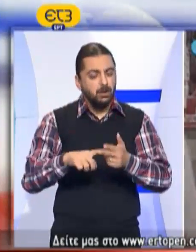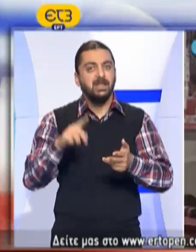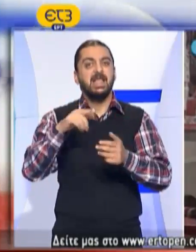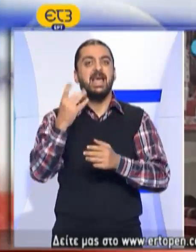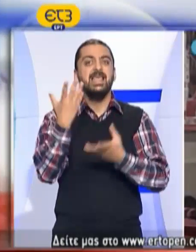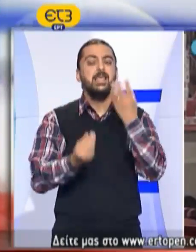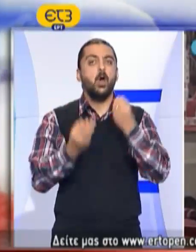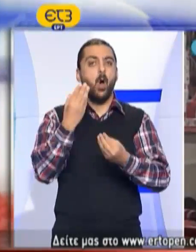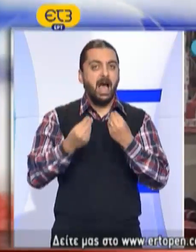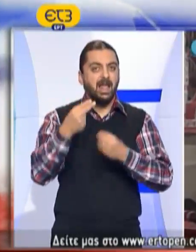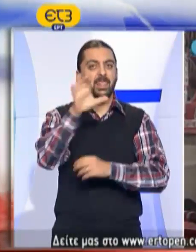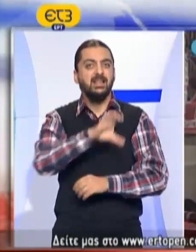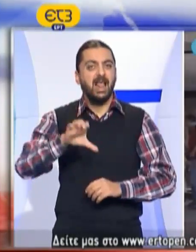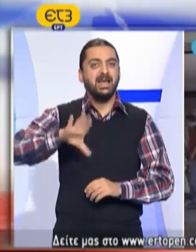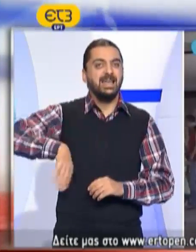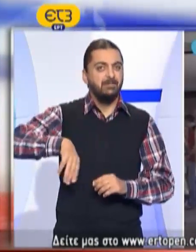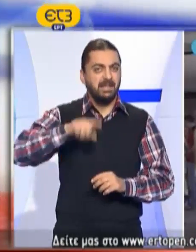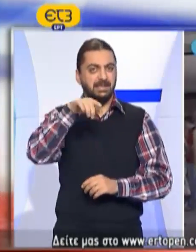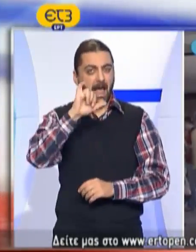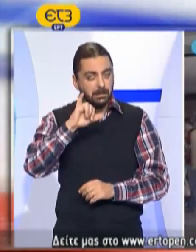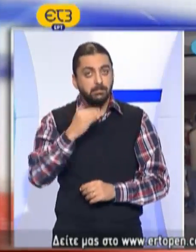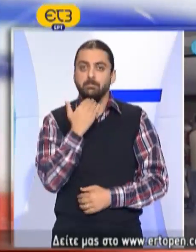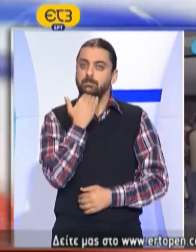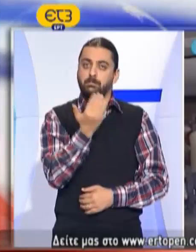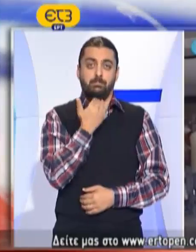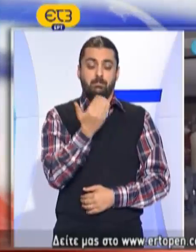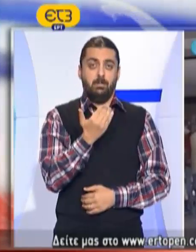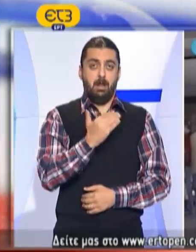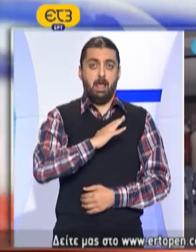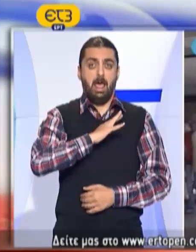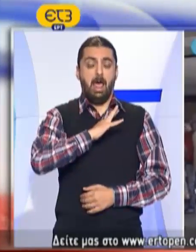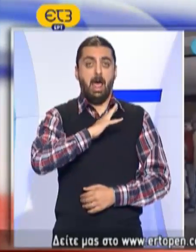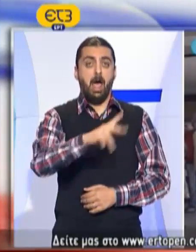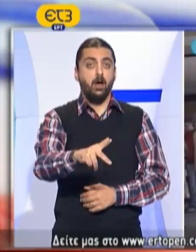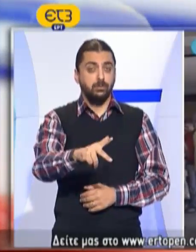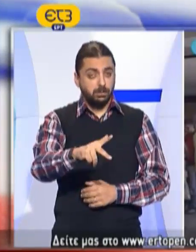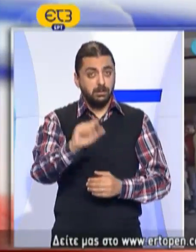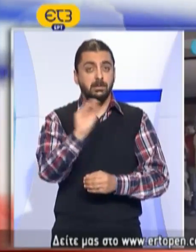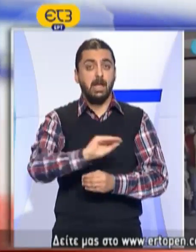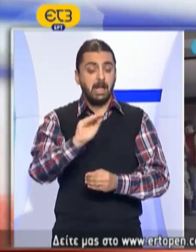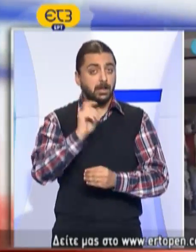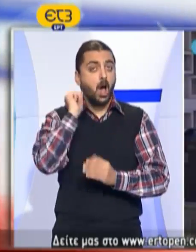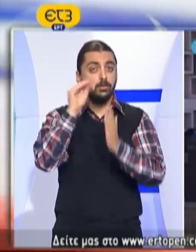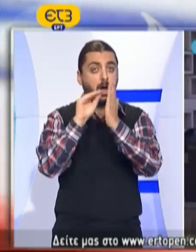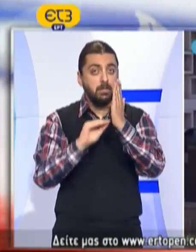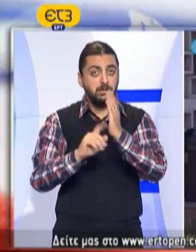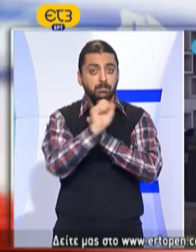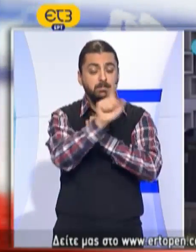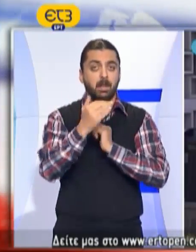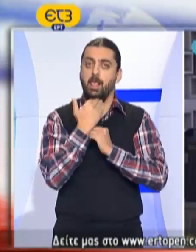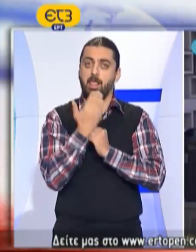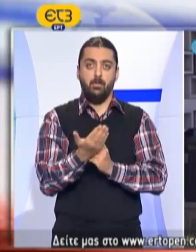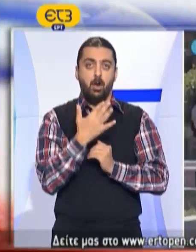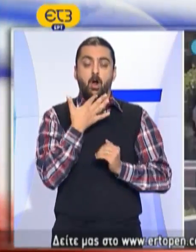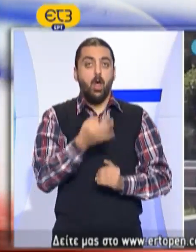των Ιωαννίνων της Θεσσαλίας και της Κρήτης να ανταποκριθούν στην προθεσμία για αποστολή ονομαστικής λίστας διοικητικών υπαλλήλων, αφού οι υπηρεσίες τους